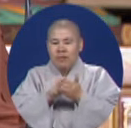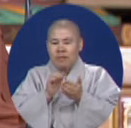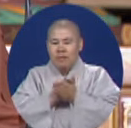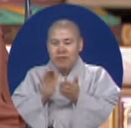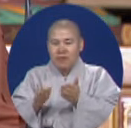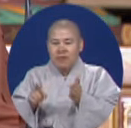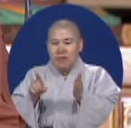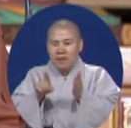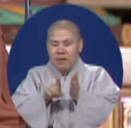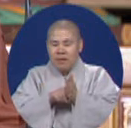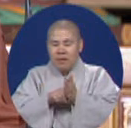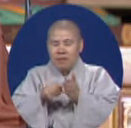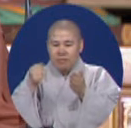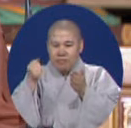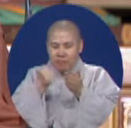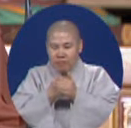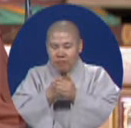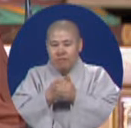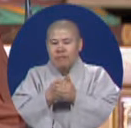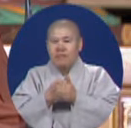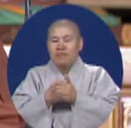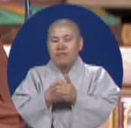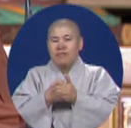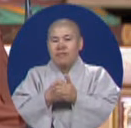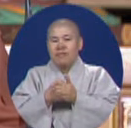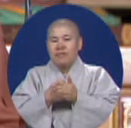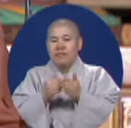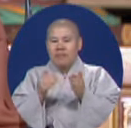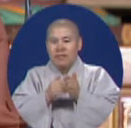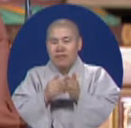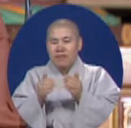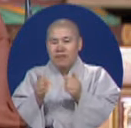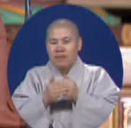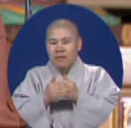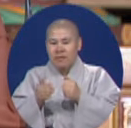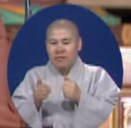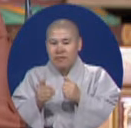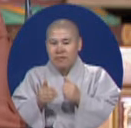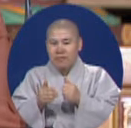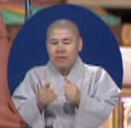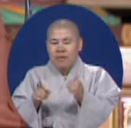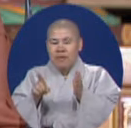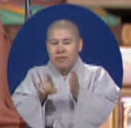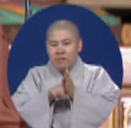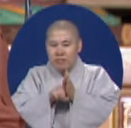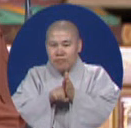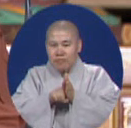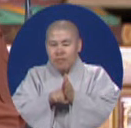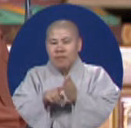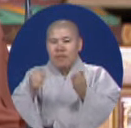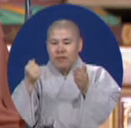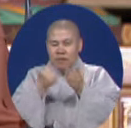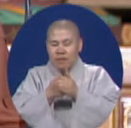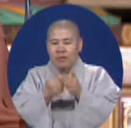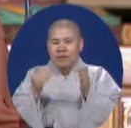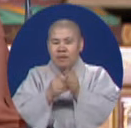그래서 신결심 딱 된다. 그래서 믿음으로 딱 결정을